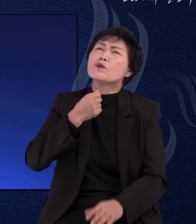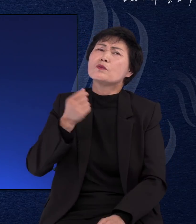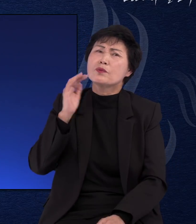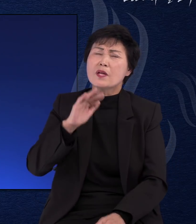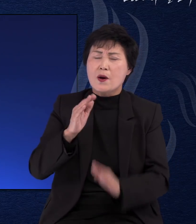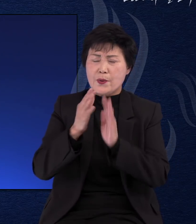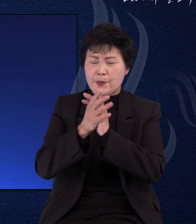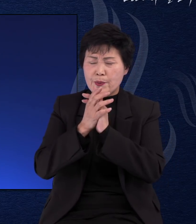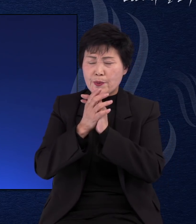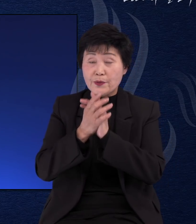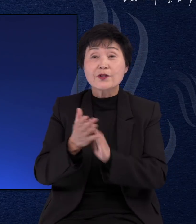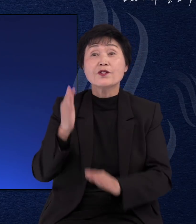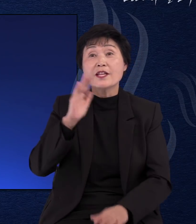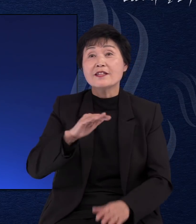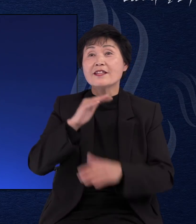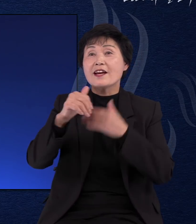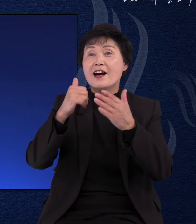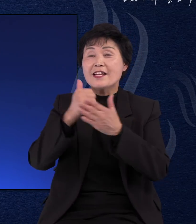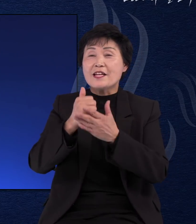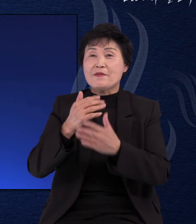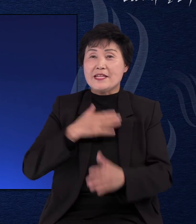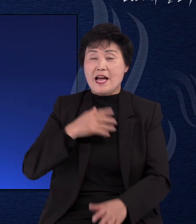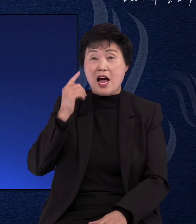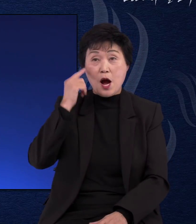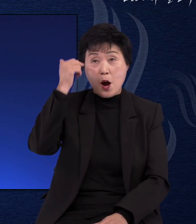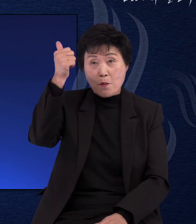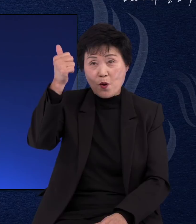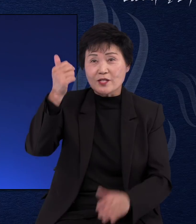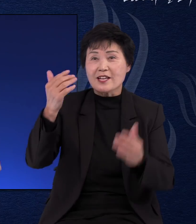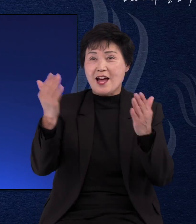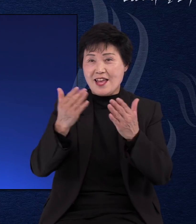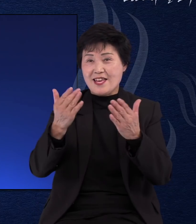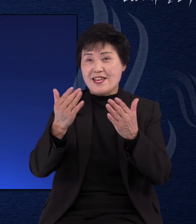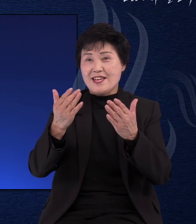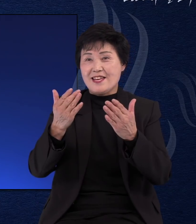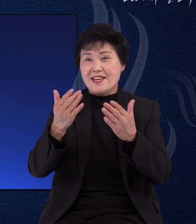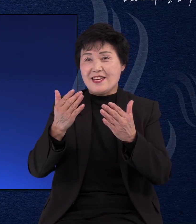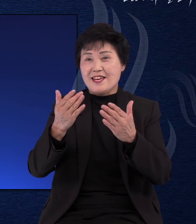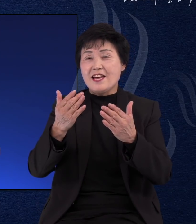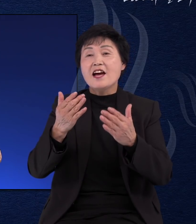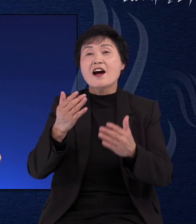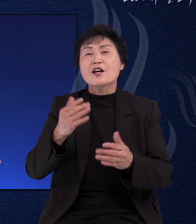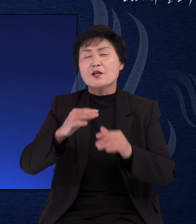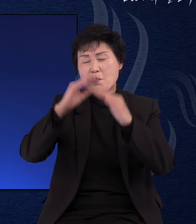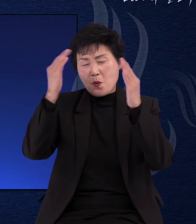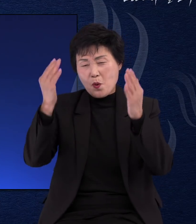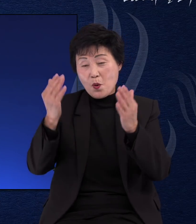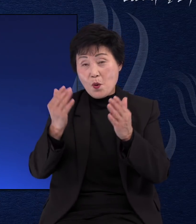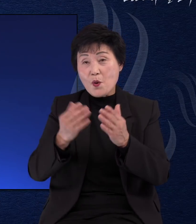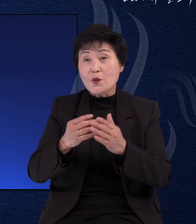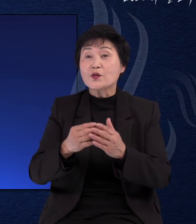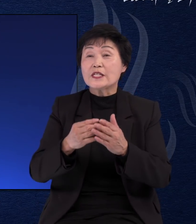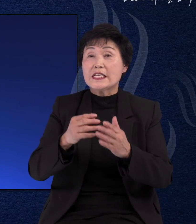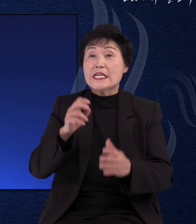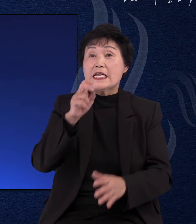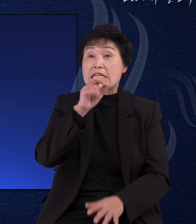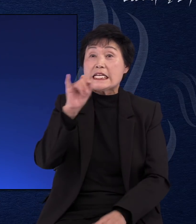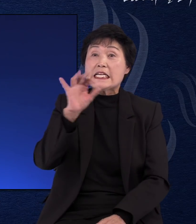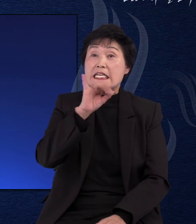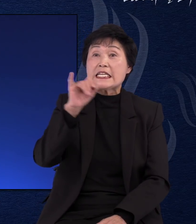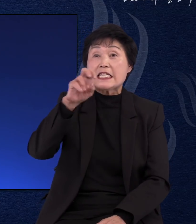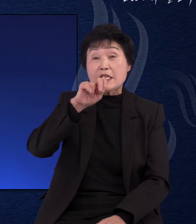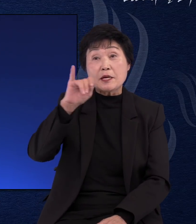보니까 모든 이민 와서 성도님들이 일하고 있는 그 일들이 저희가 경험했던 일들이더라고요. 하나님께서